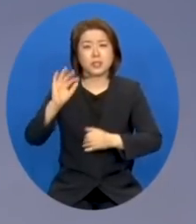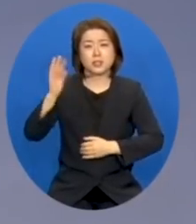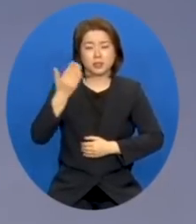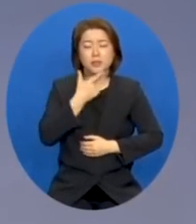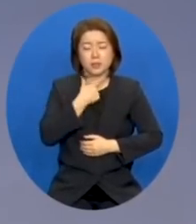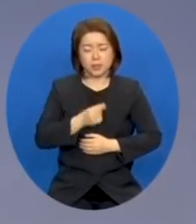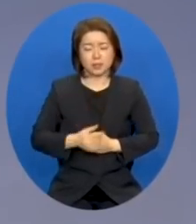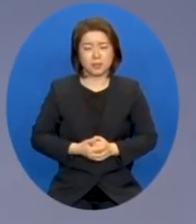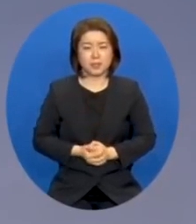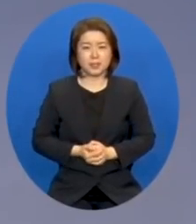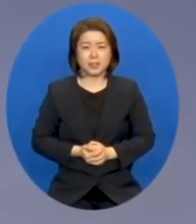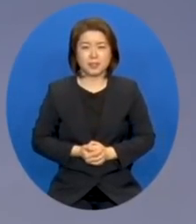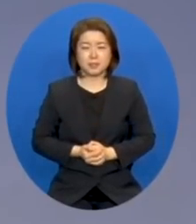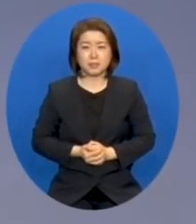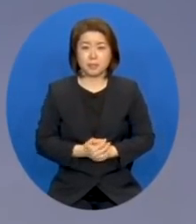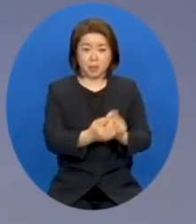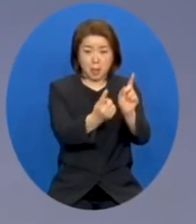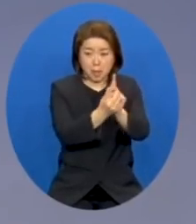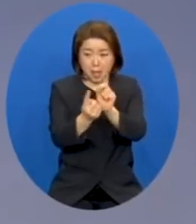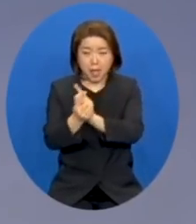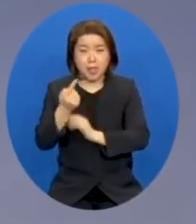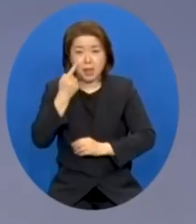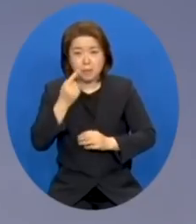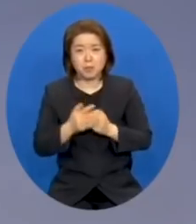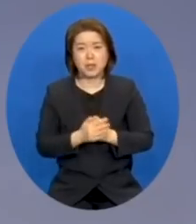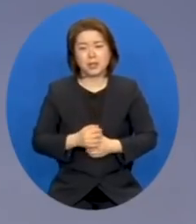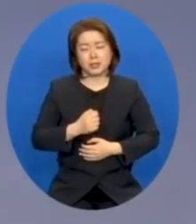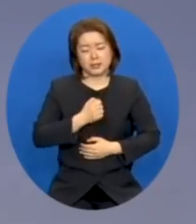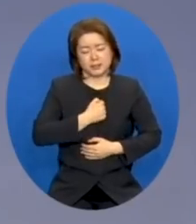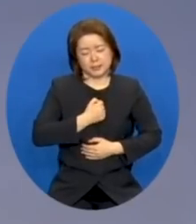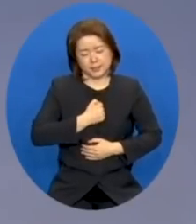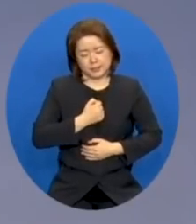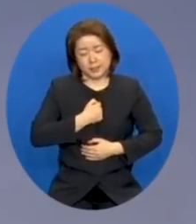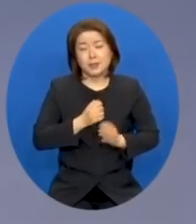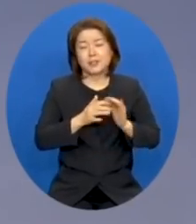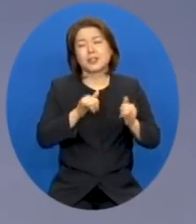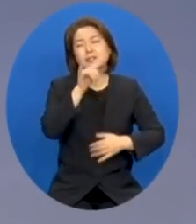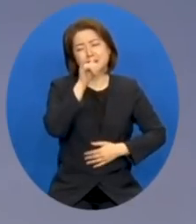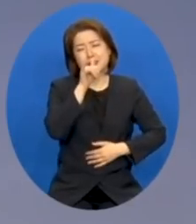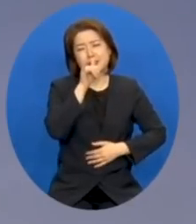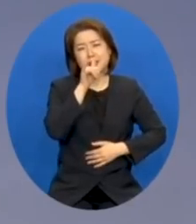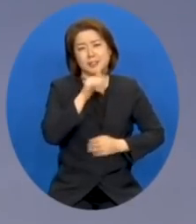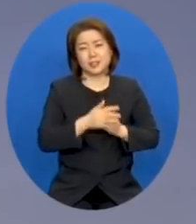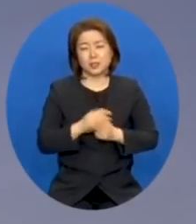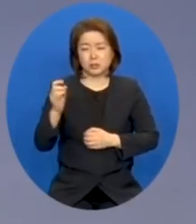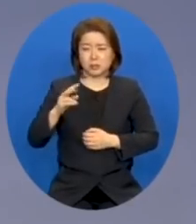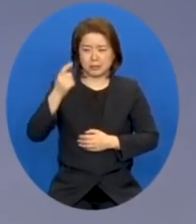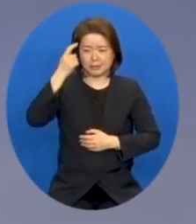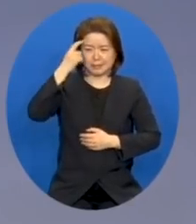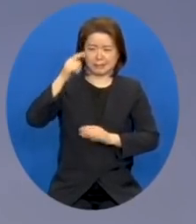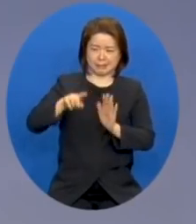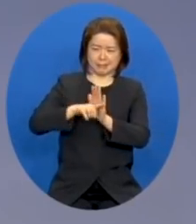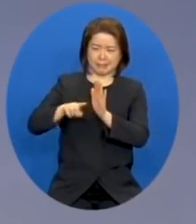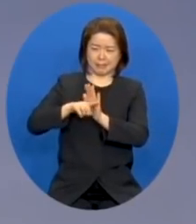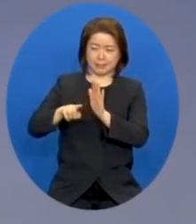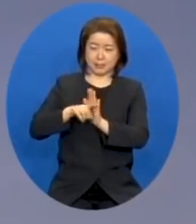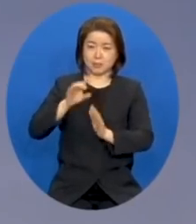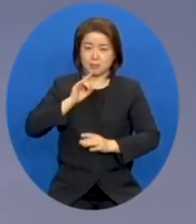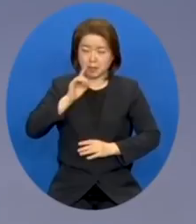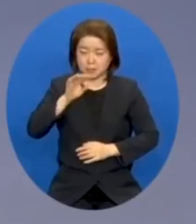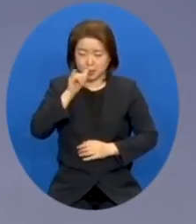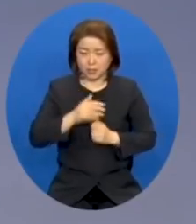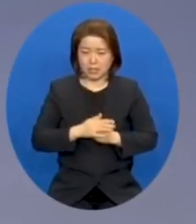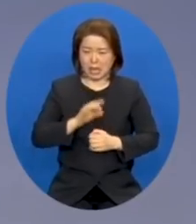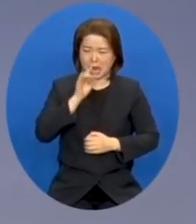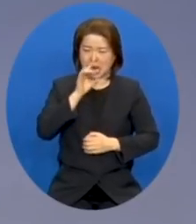원합니다 만나보면 답답하기만 한 분도 있습니다 부정적인 이야기만 하고 안되는 이야기만